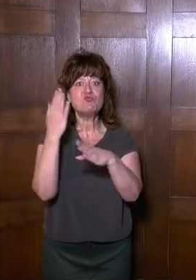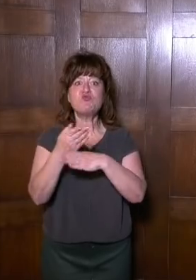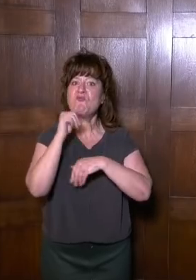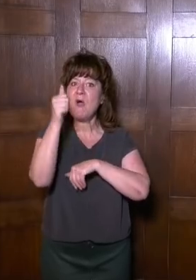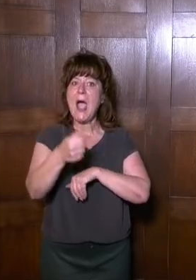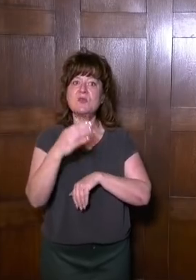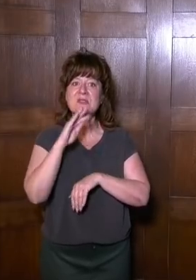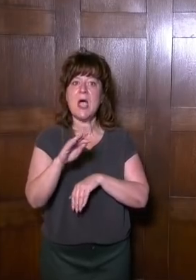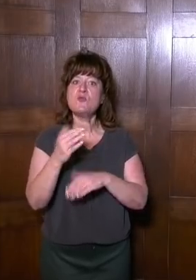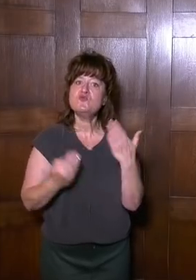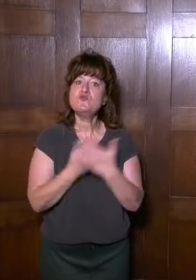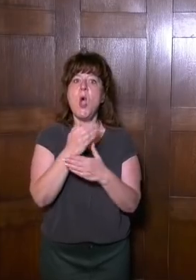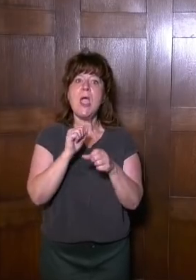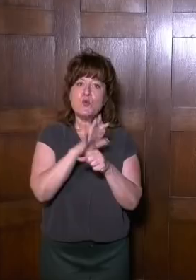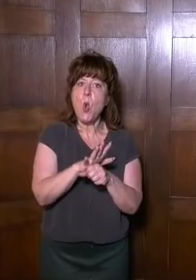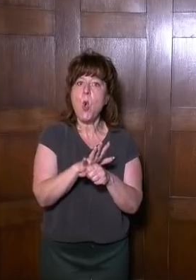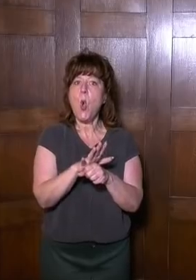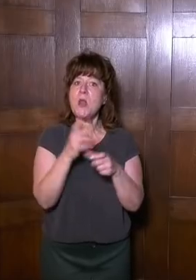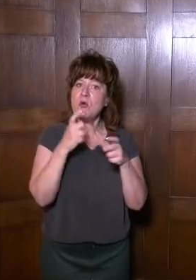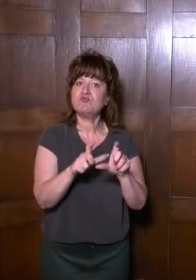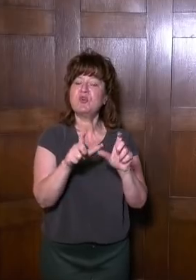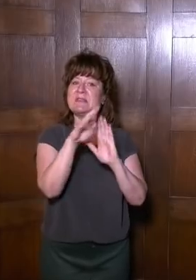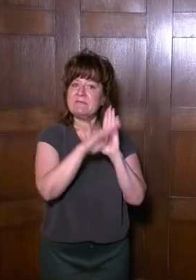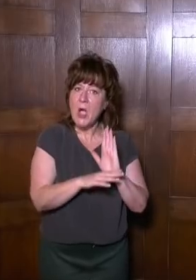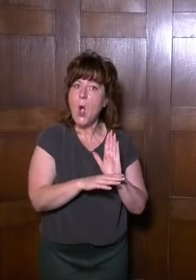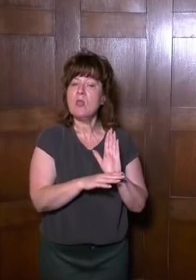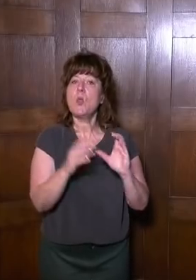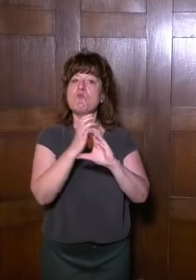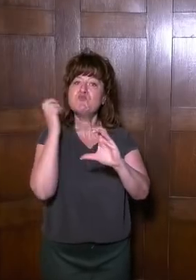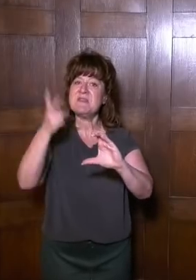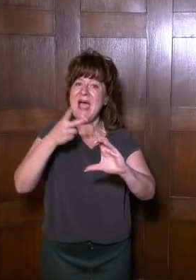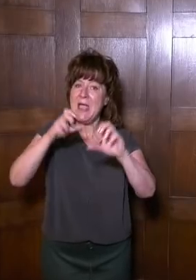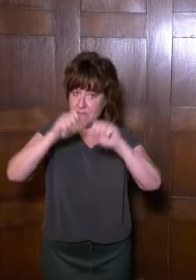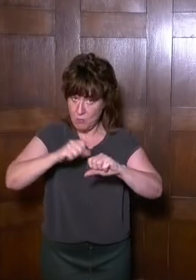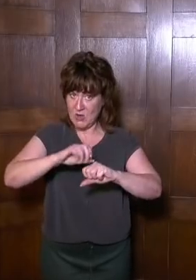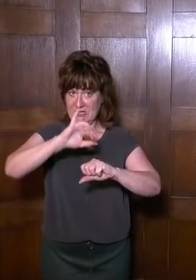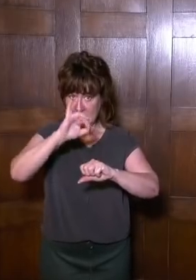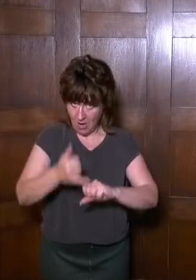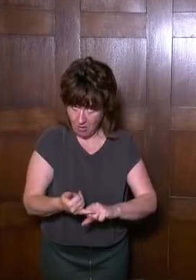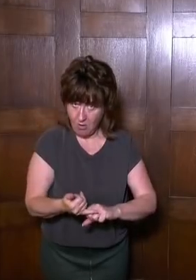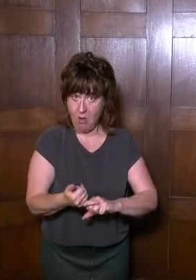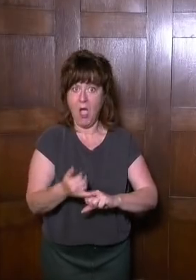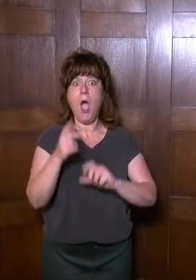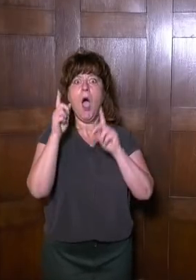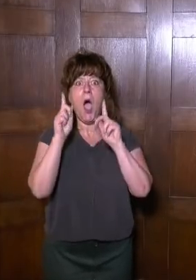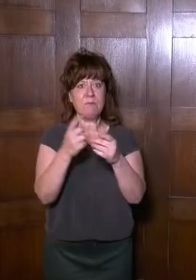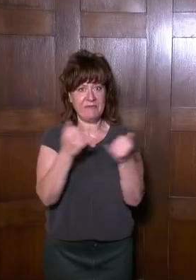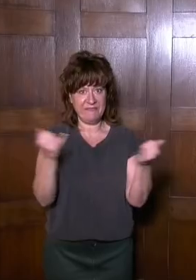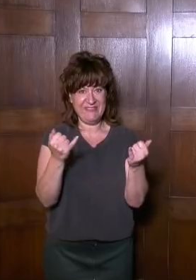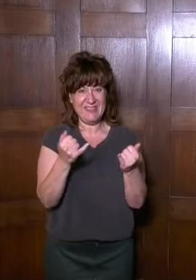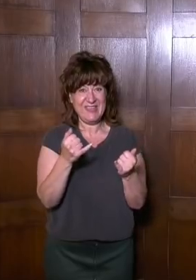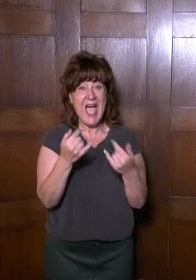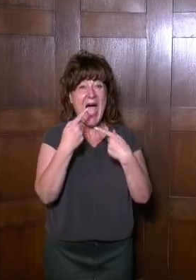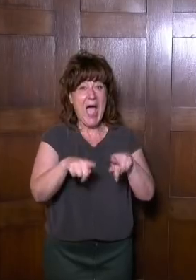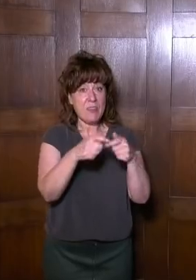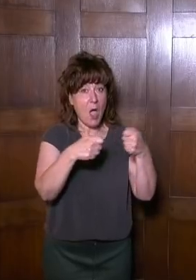neuen Corona-Schutzverordnung am 6. Juni Busreisen in Sachsen wieder möglich sind. Da war eine gute Frage, ob die auch in den anderen Bundesländern möglich